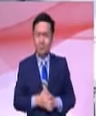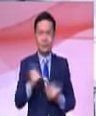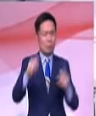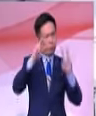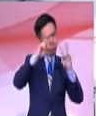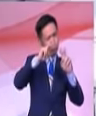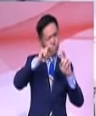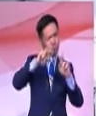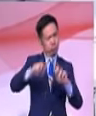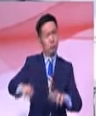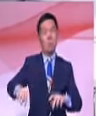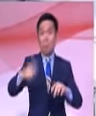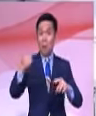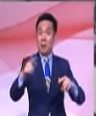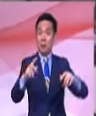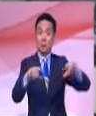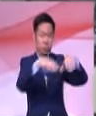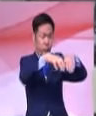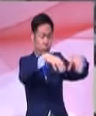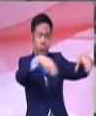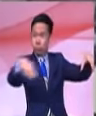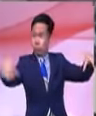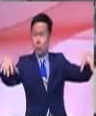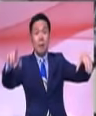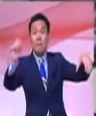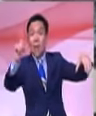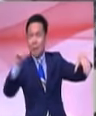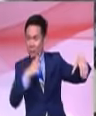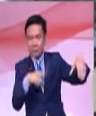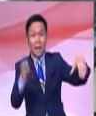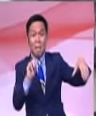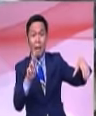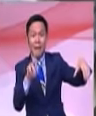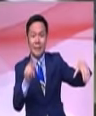kajian laluan secara menyeluruh membabitkan pelaksanaan projek itu